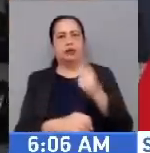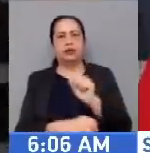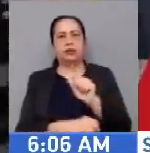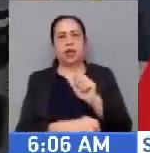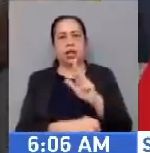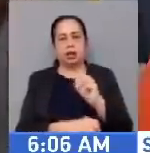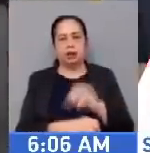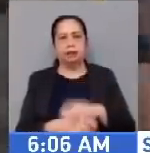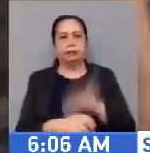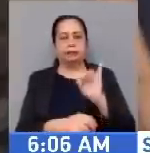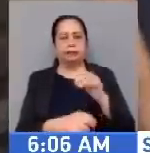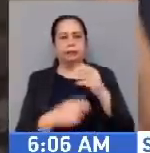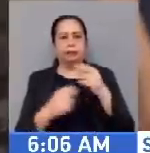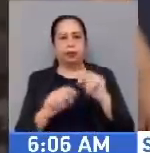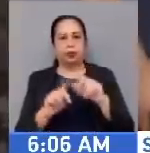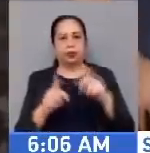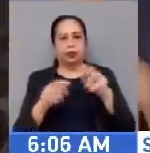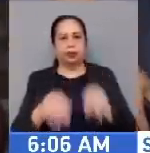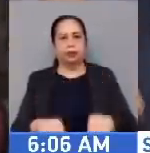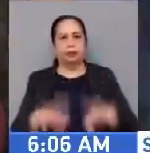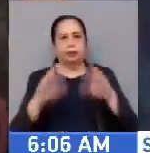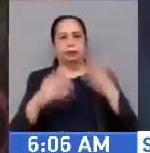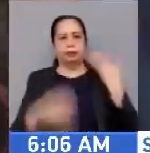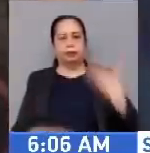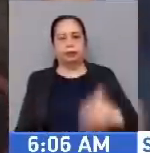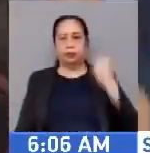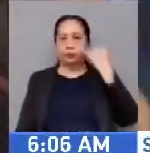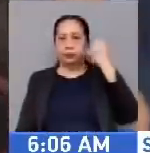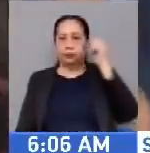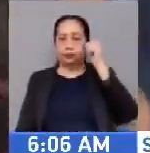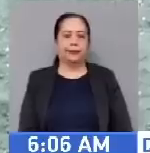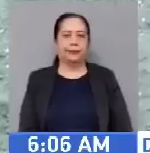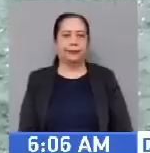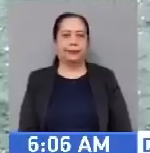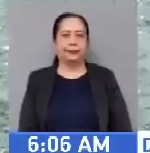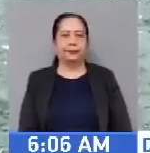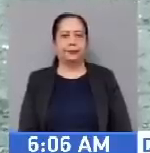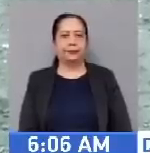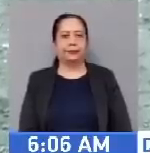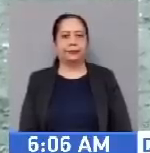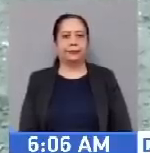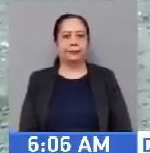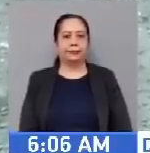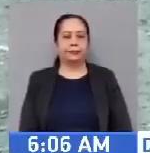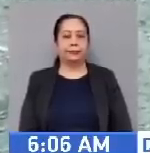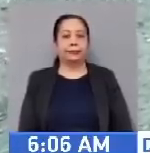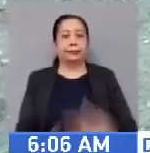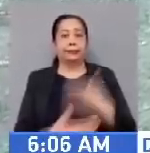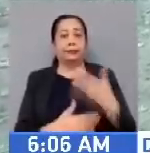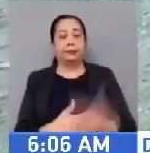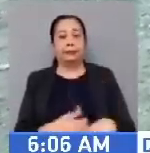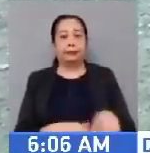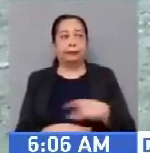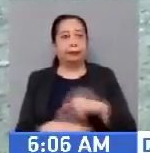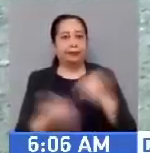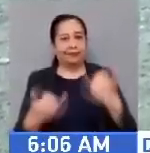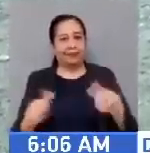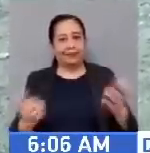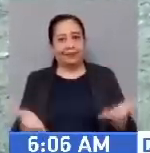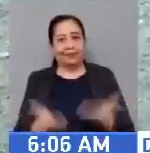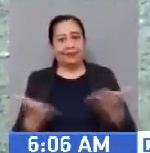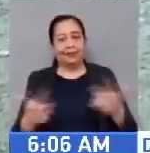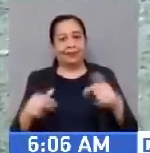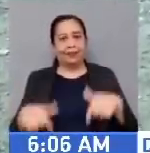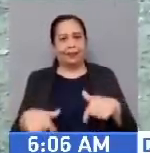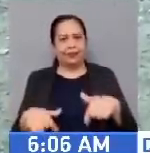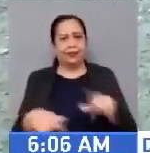unang balita sa Malabon. James Agustin, Bumpuso, para sa Pilipino. Mga kapuso, nandito pa rin po tayo ngayon sa isa sa mga